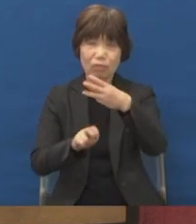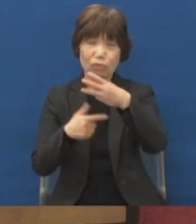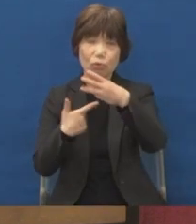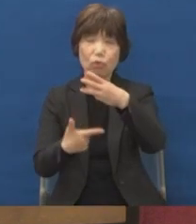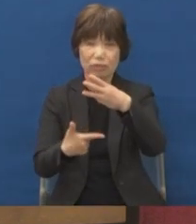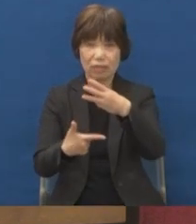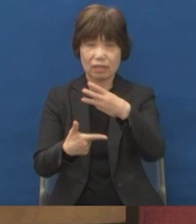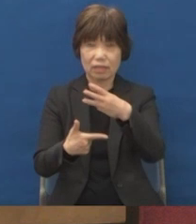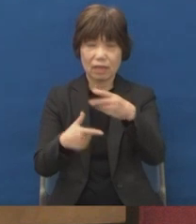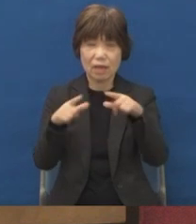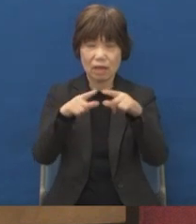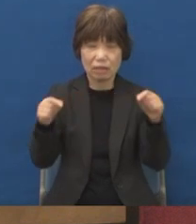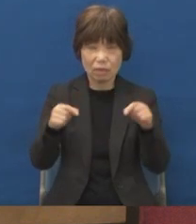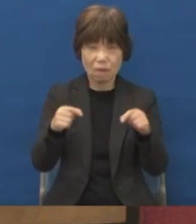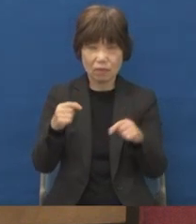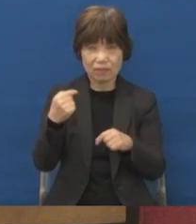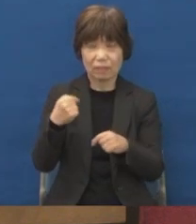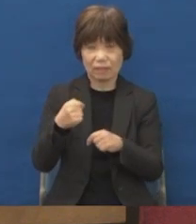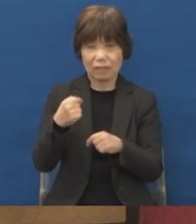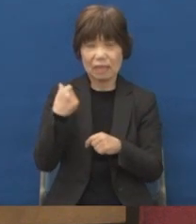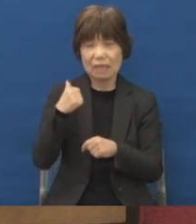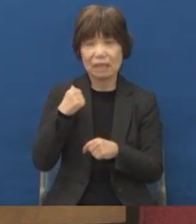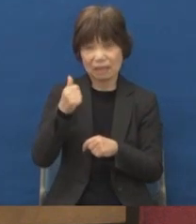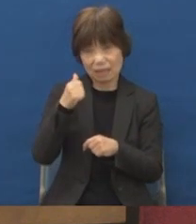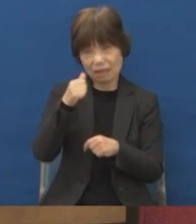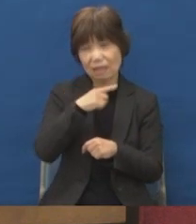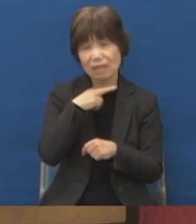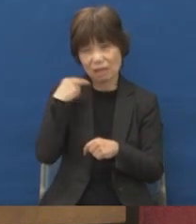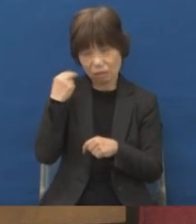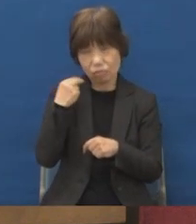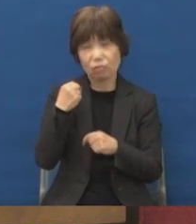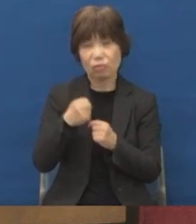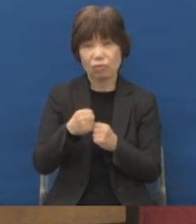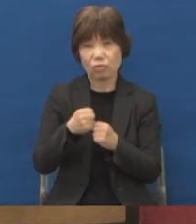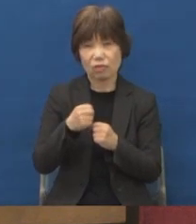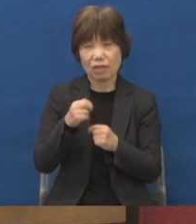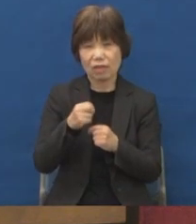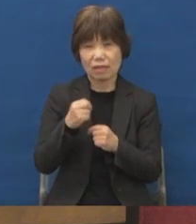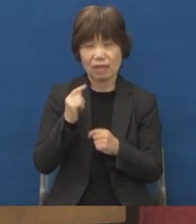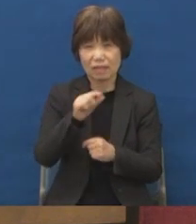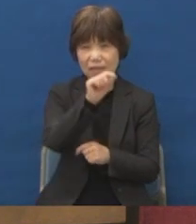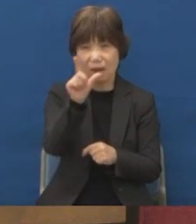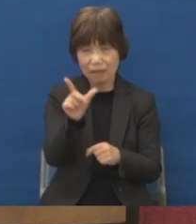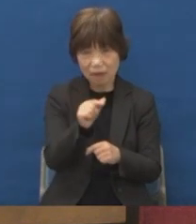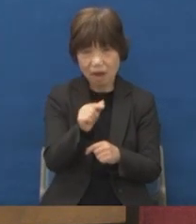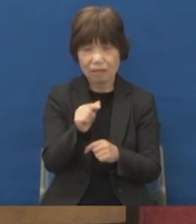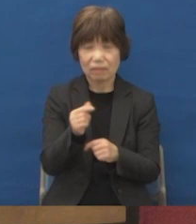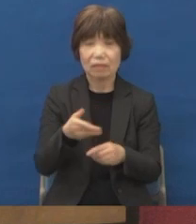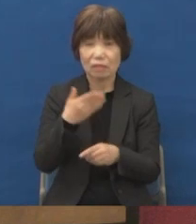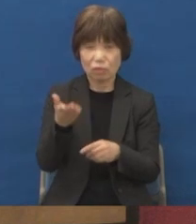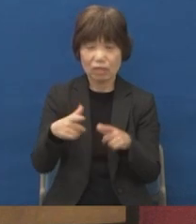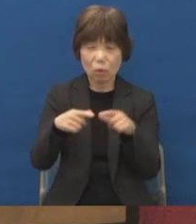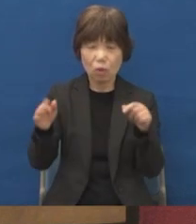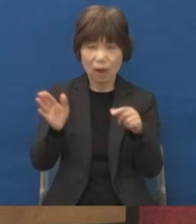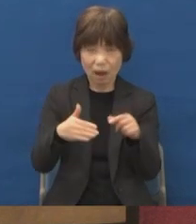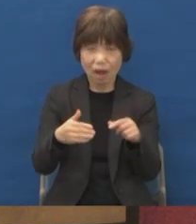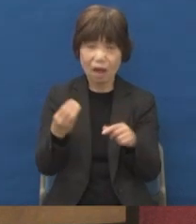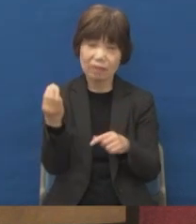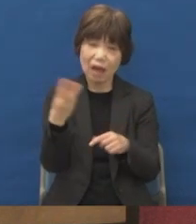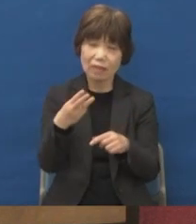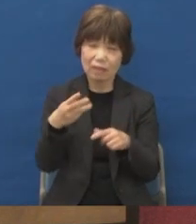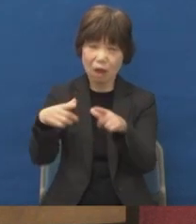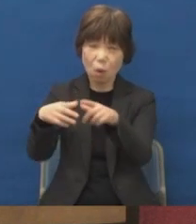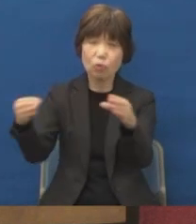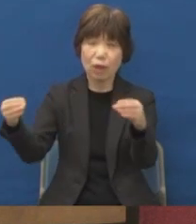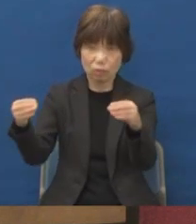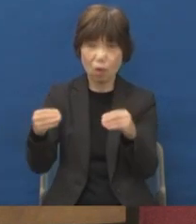イギリス、イタリアが共同開発・生産する次期戦闘機の日本から第三国への輸